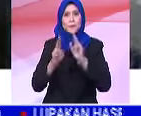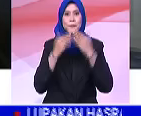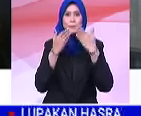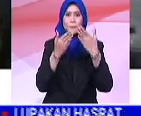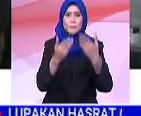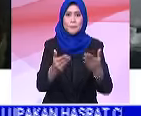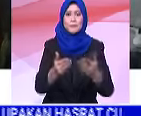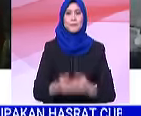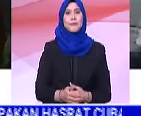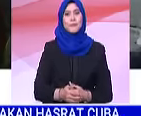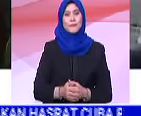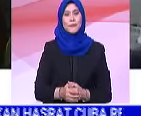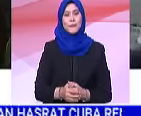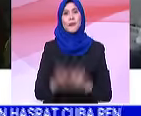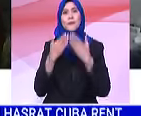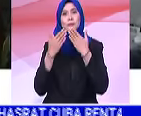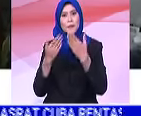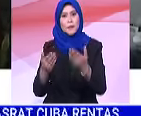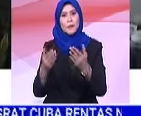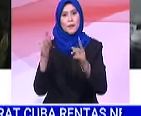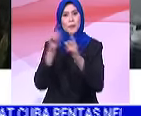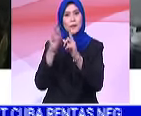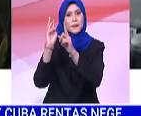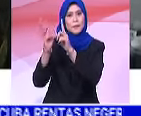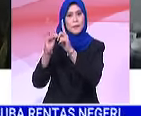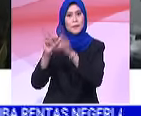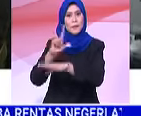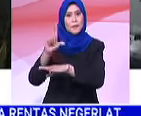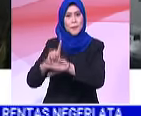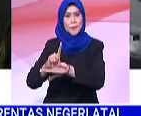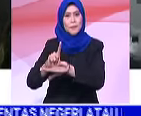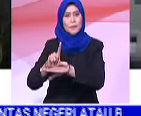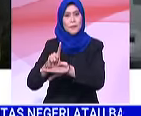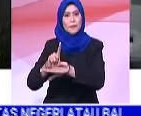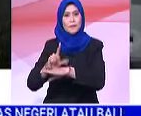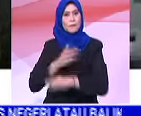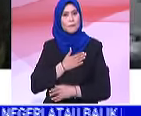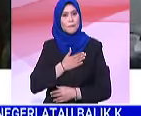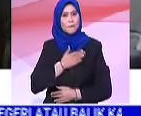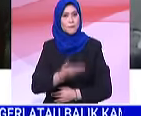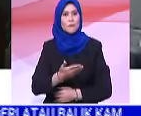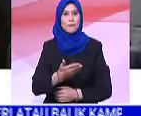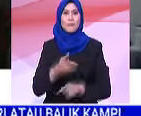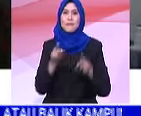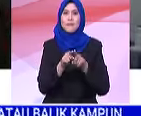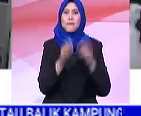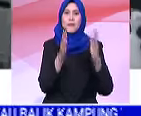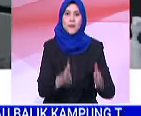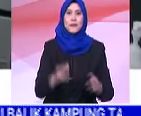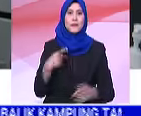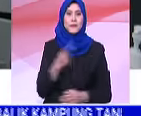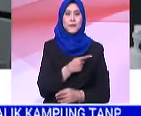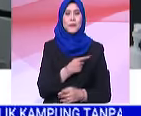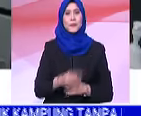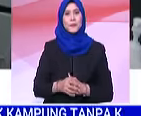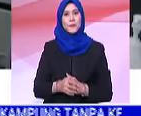terima kasih kepada Jabatan Kebajikan Labuan yang begitu prihatin dengan orang-orang seperti kami. Sementara